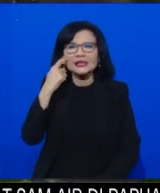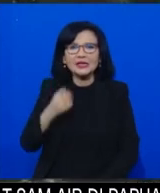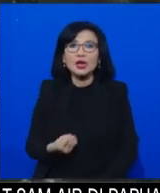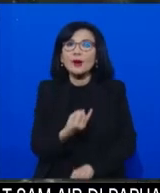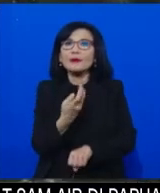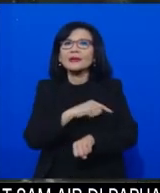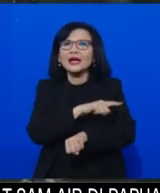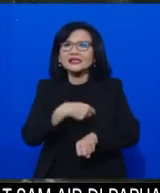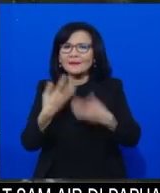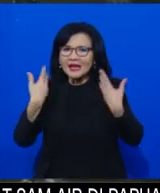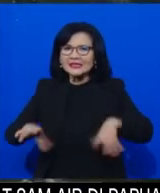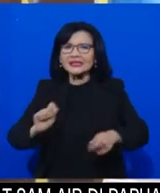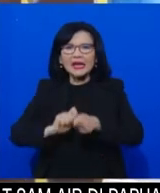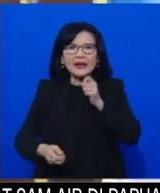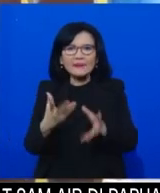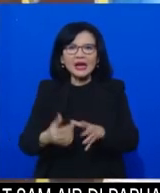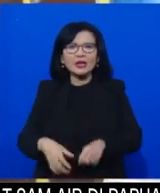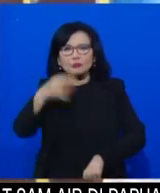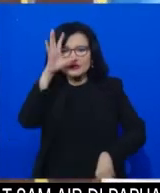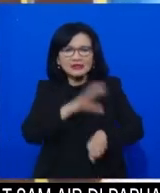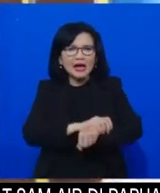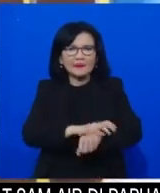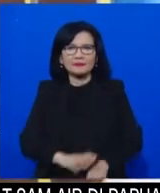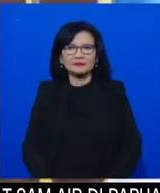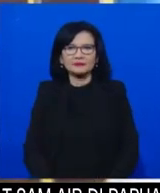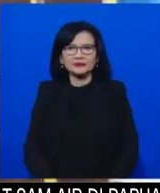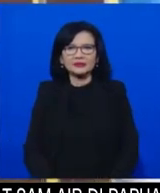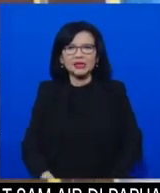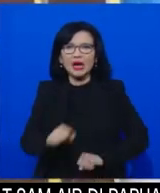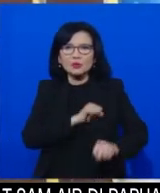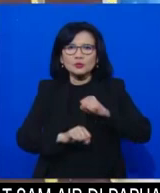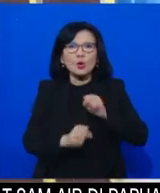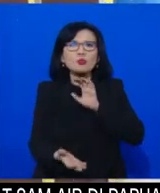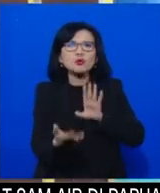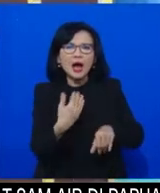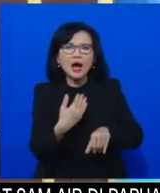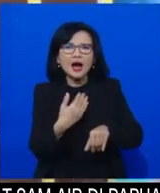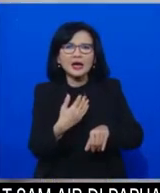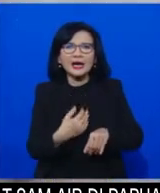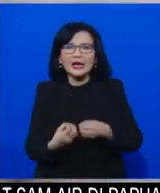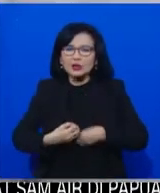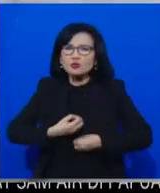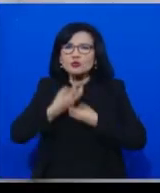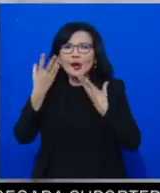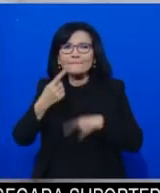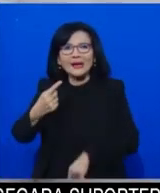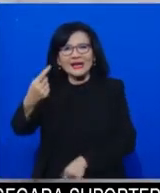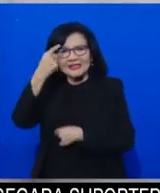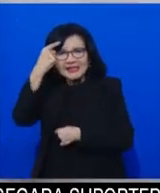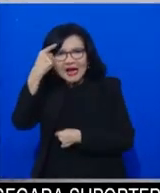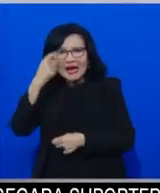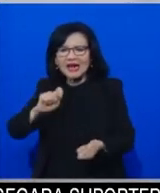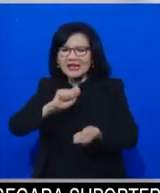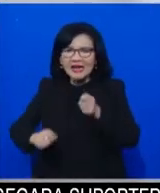jam selang aksi pembakaran. Dari hasil prarekonstruksi di lokasi kejadian, terungkap tersangka pelaku